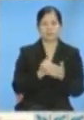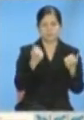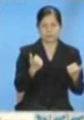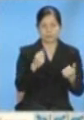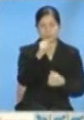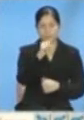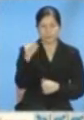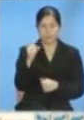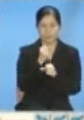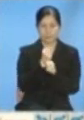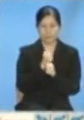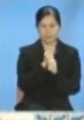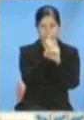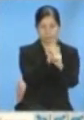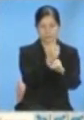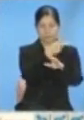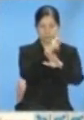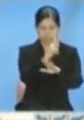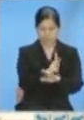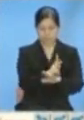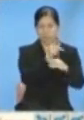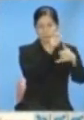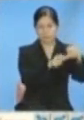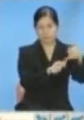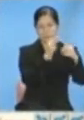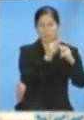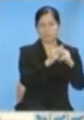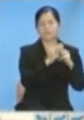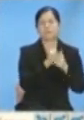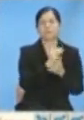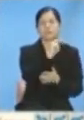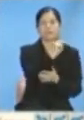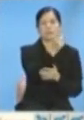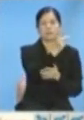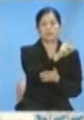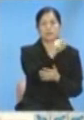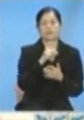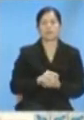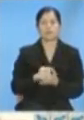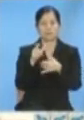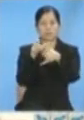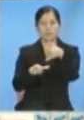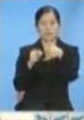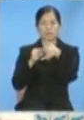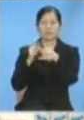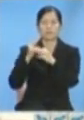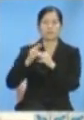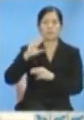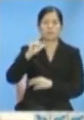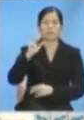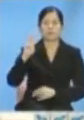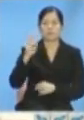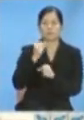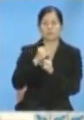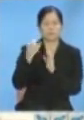ติตามประธานที่ทำหน้าที่ก่อนหน้าท่านประธานและเขาก็ทำหน้าที่โดยชอบท่านชินวรท่านไม่ได้ทำผิดข้อบังคับเลยครับอ